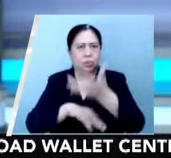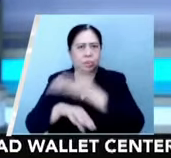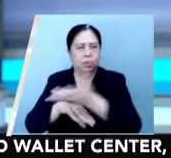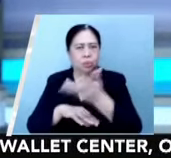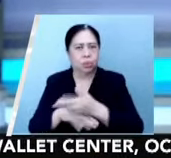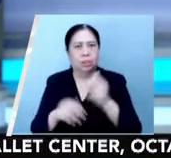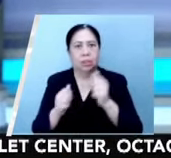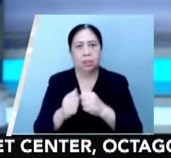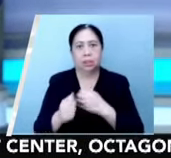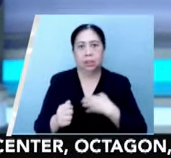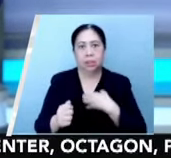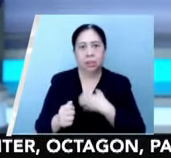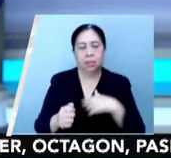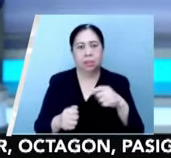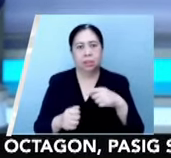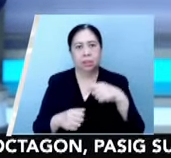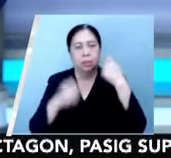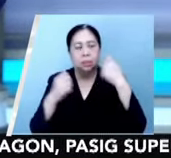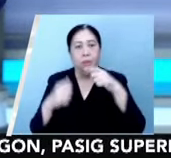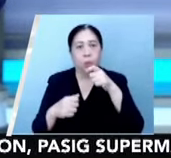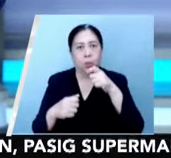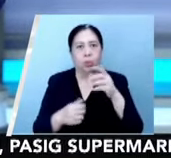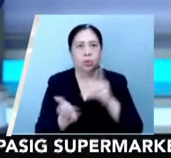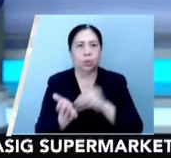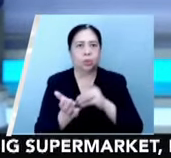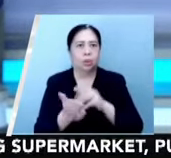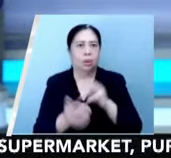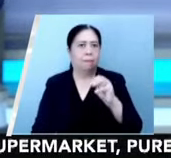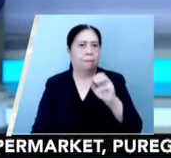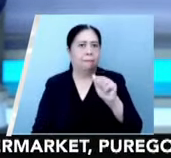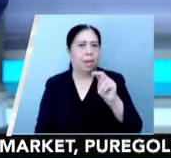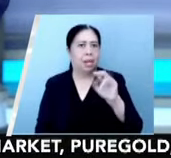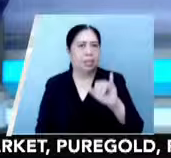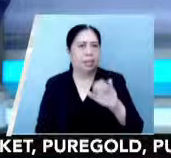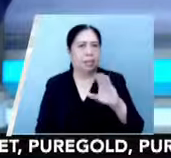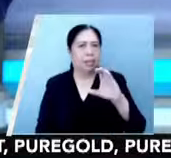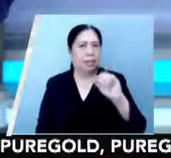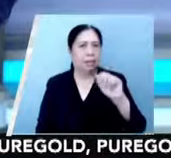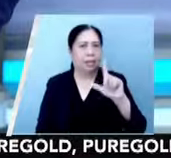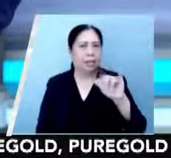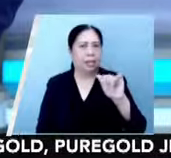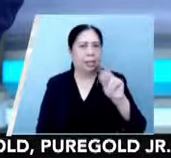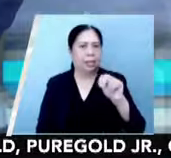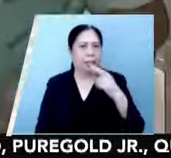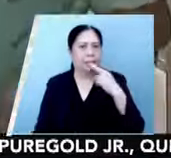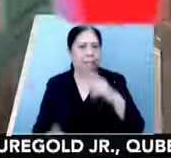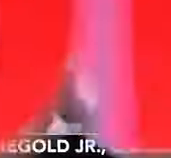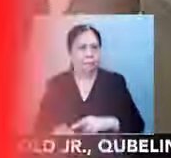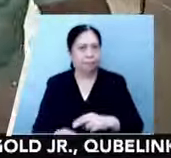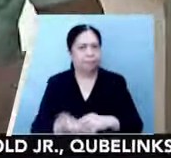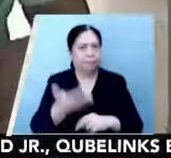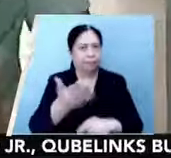nagreklamo ang cosmetic surgeon na si Dr. Manny Calayan. Tunghayan sa aking eksklusibong pagtutok.